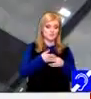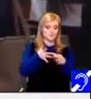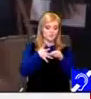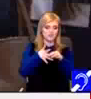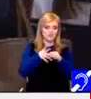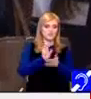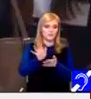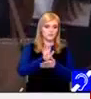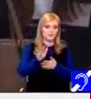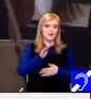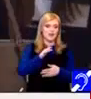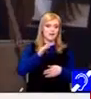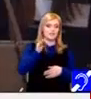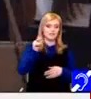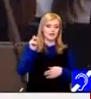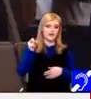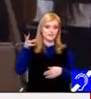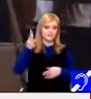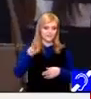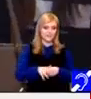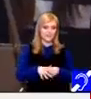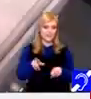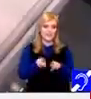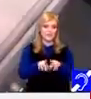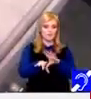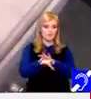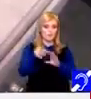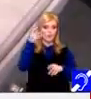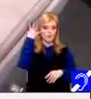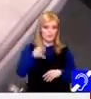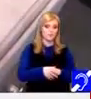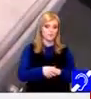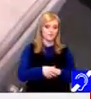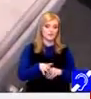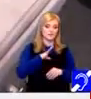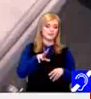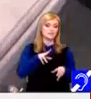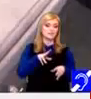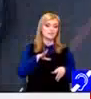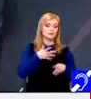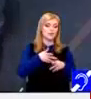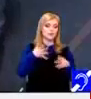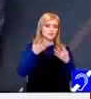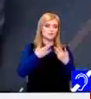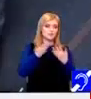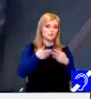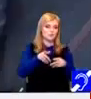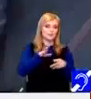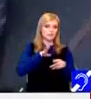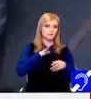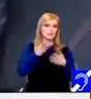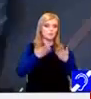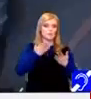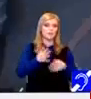de o companie finlandeză, funcționează pe principiul unei brățări inteligente. Senzorii țin sub supraveghere bătăile inimii, pulsul,